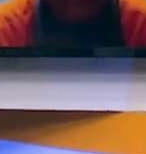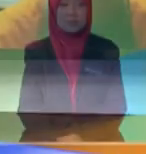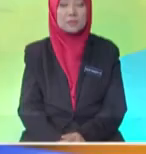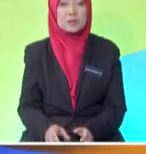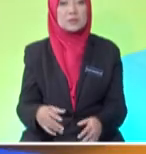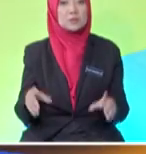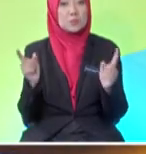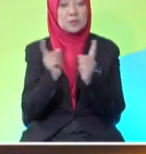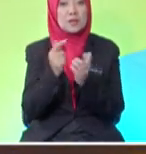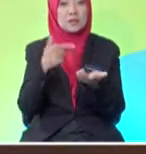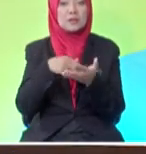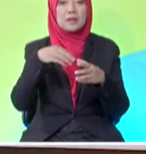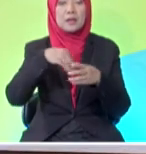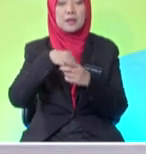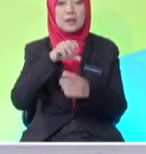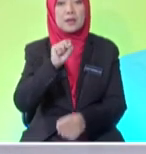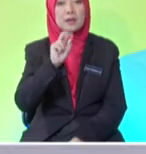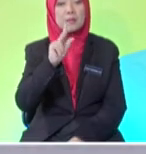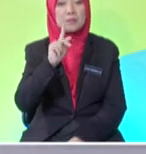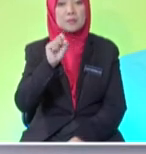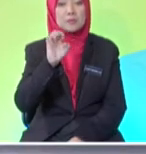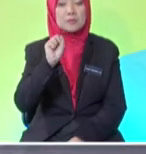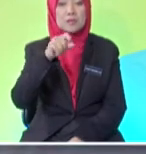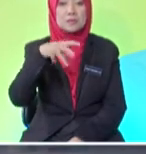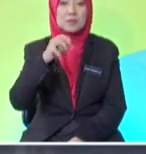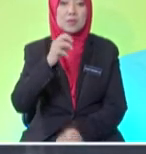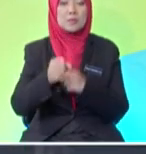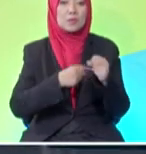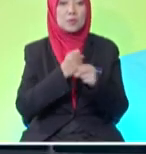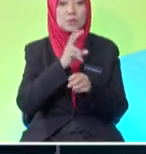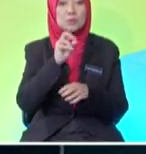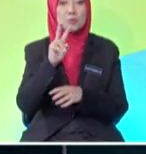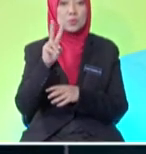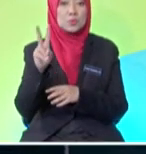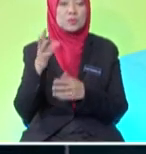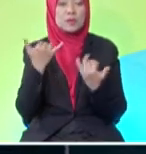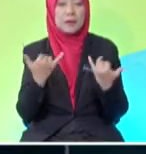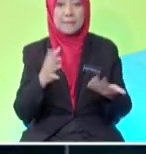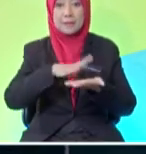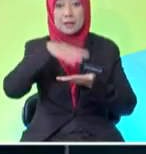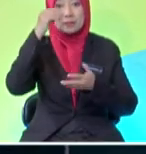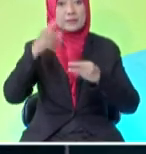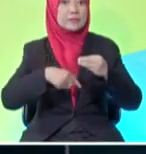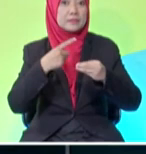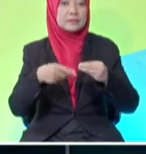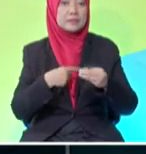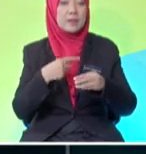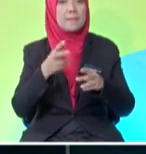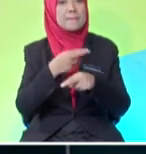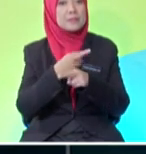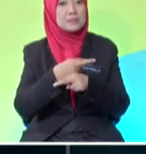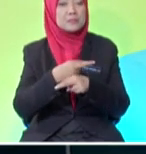kembali dalam sukses SPM 2022 hari ini kita belajar tentang menservis moto sikal bersama dengan